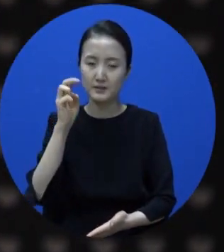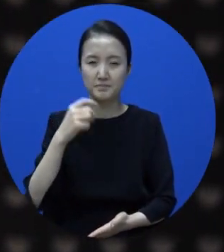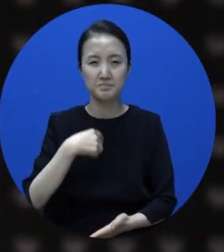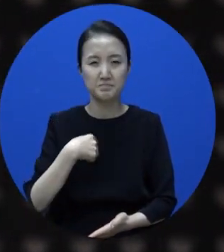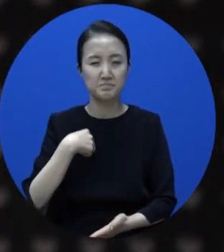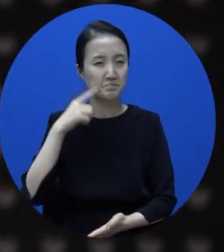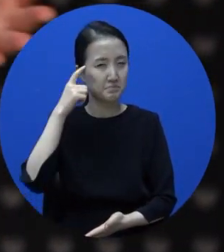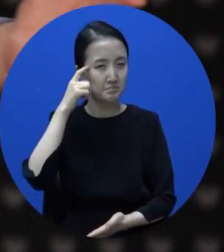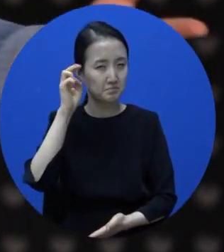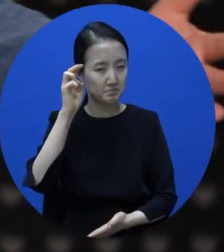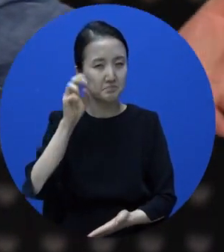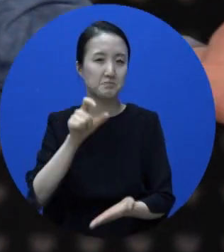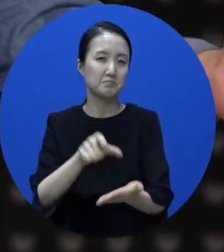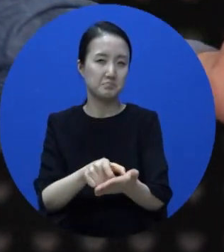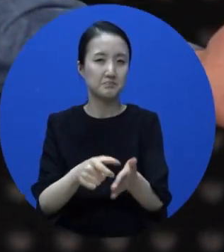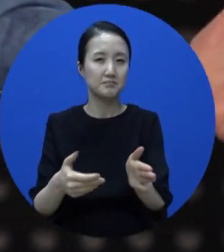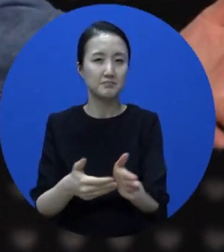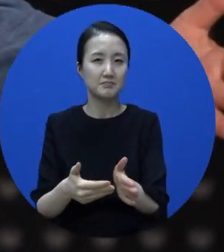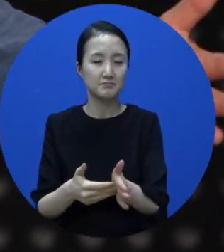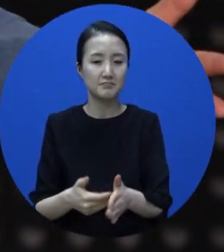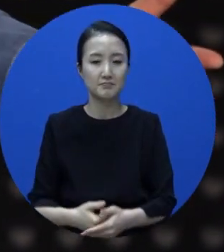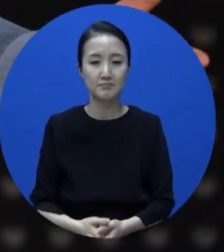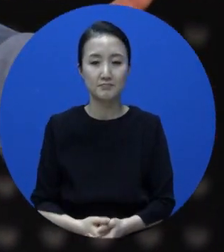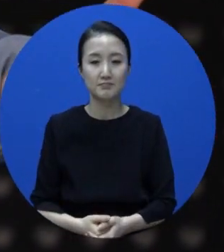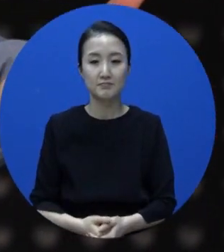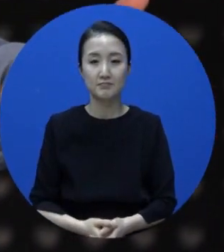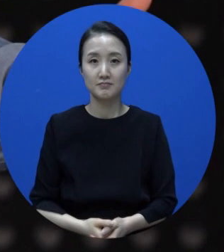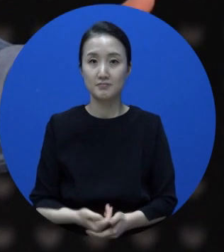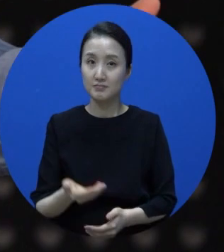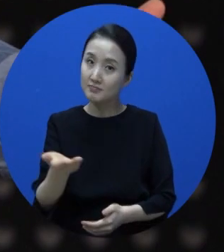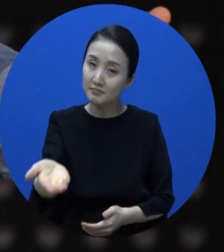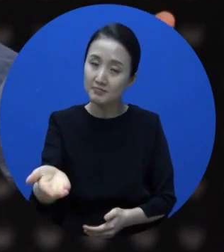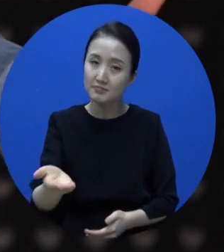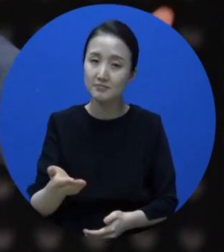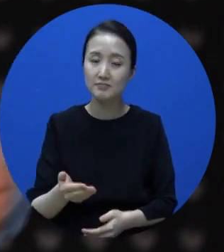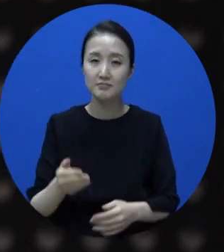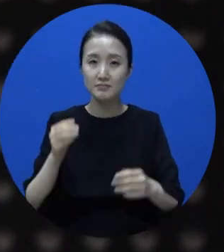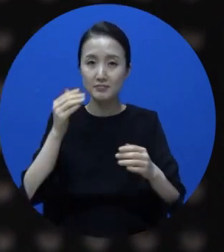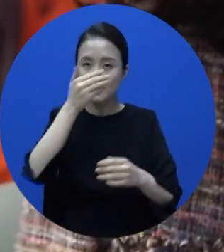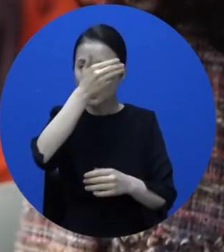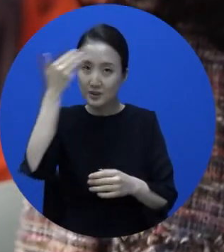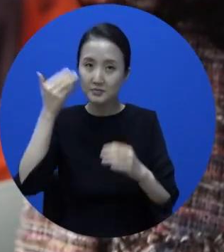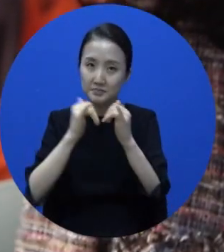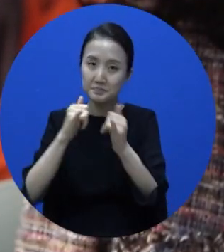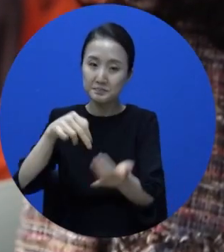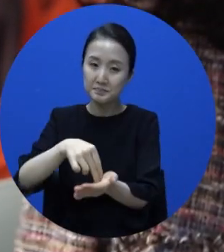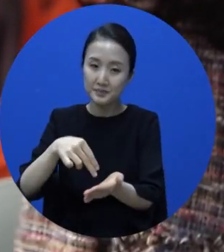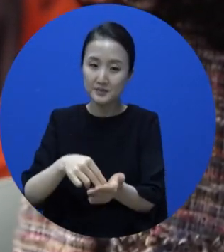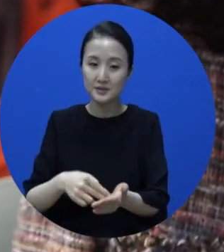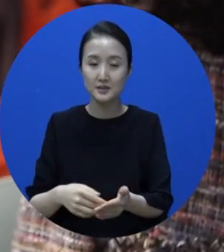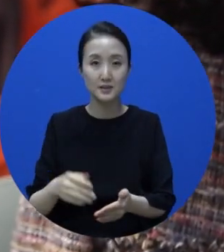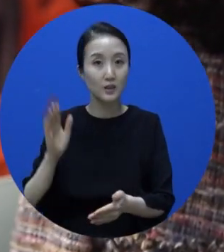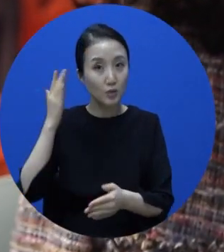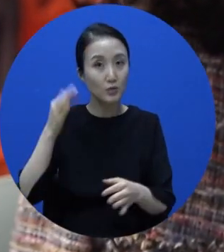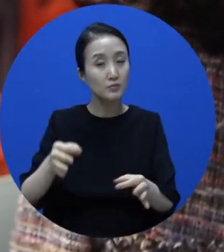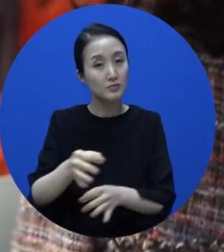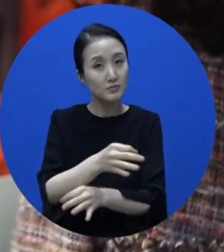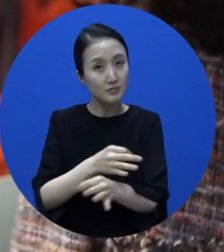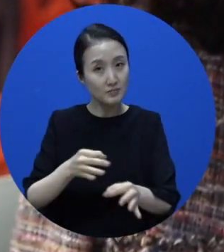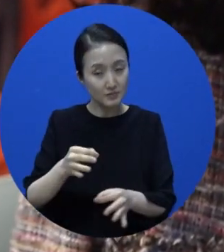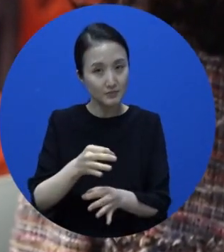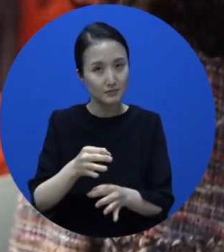드려볼게요 이 청년 분이 계신데 취업을 준비하는 청년입니다 요즘 경제가 어떻습니까 어렵습니다